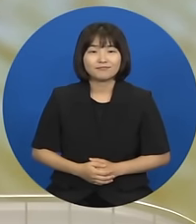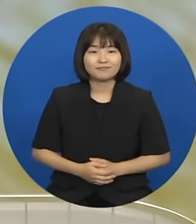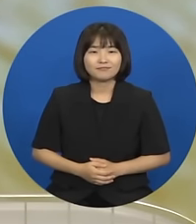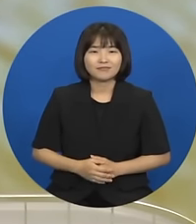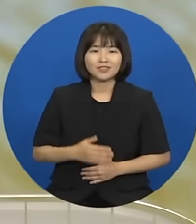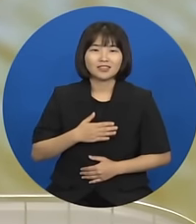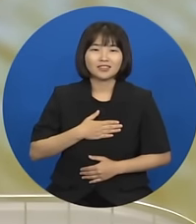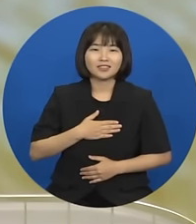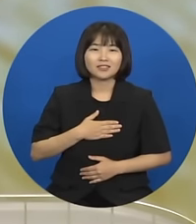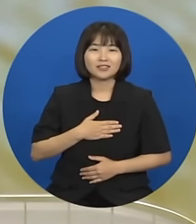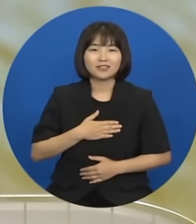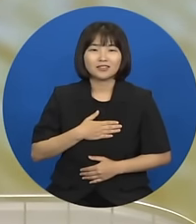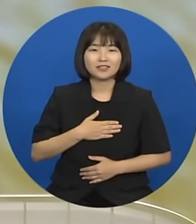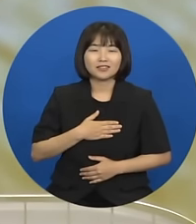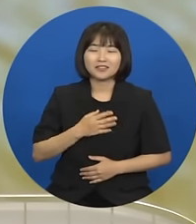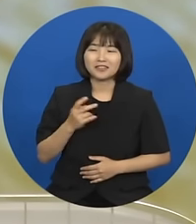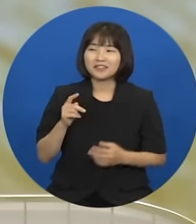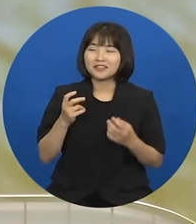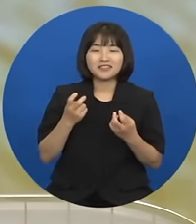저는 어땠을까요?